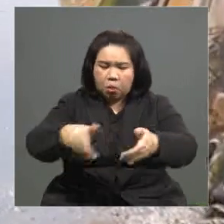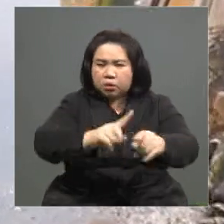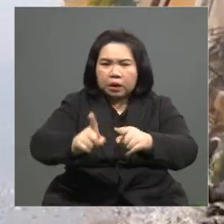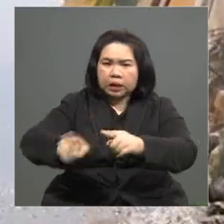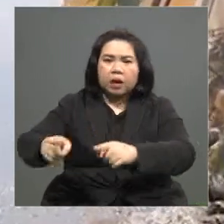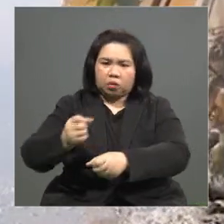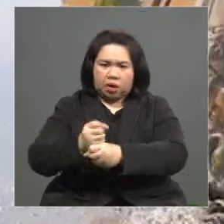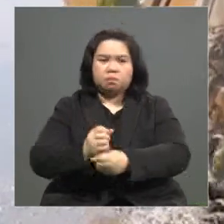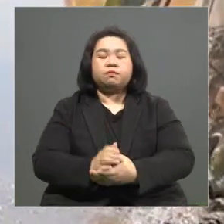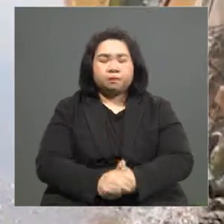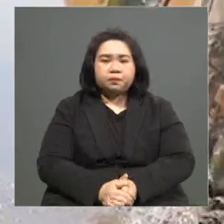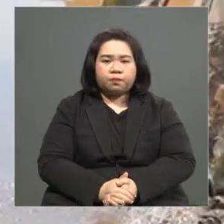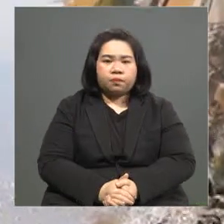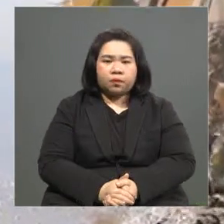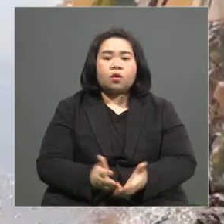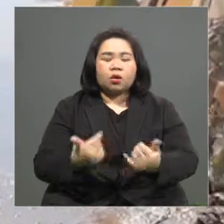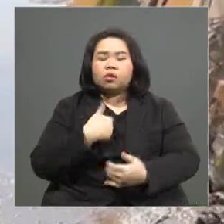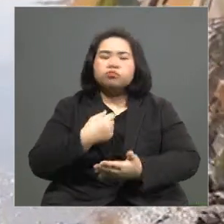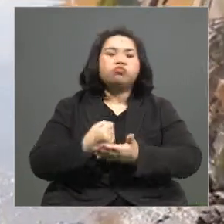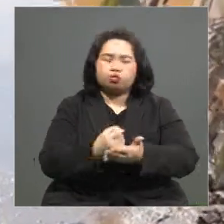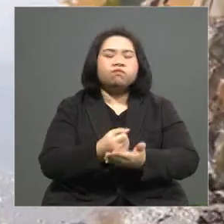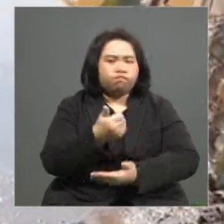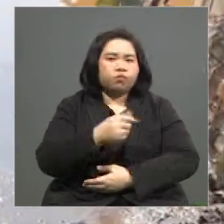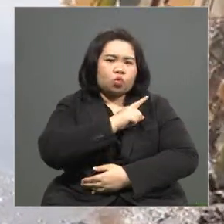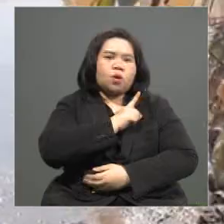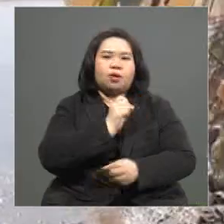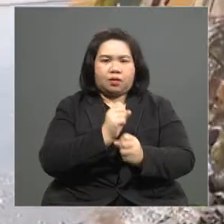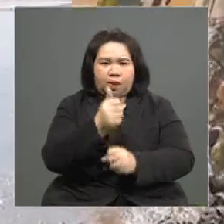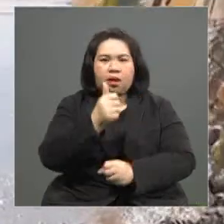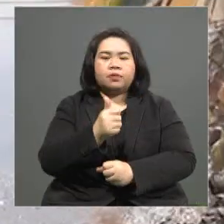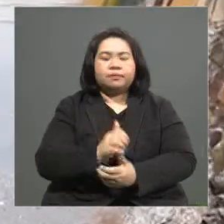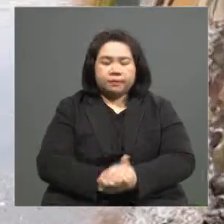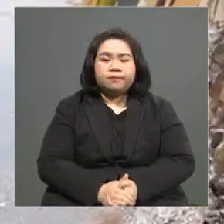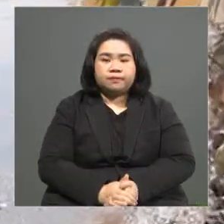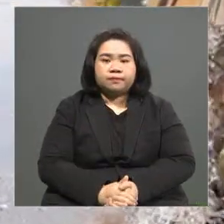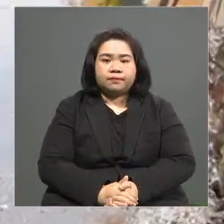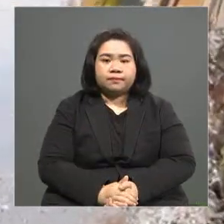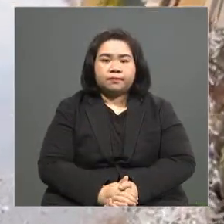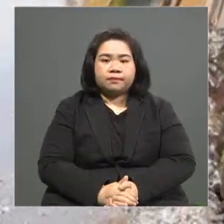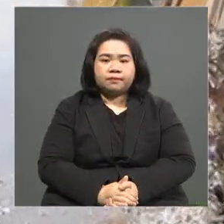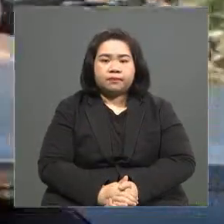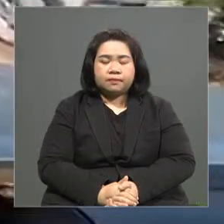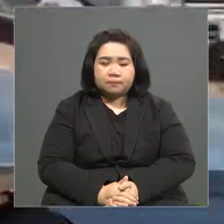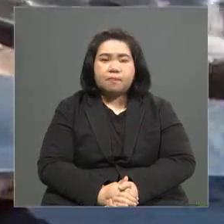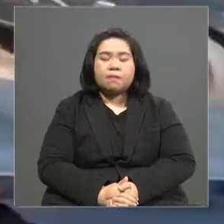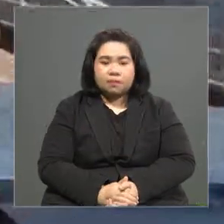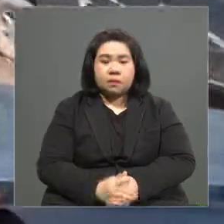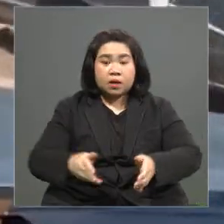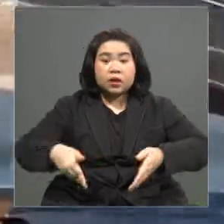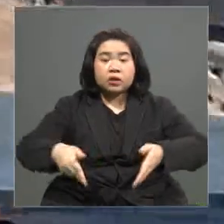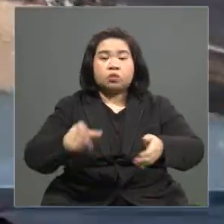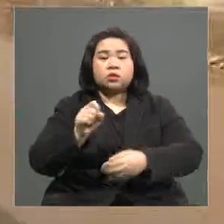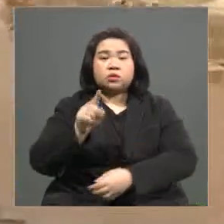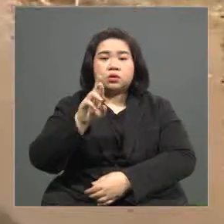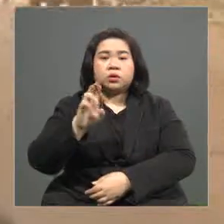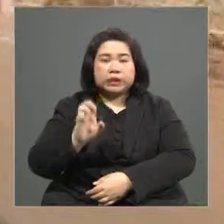ก่อนค่ะซึ่งตัวนี้เราช่วยได้เราก็ต้องช่วยตัวเองก่อนค่ะให้เรียบร้อยเนาะ ขณะที่บริเวณถนนสีปิงเมืองต